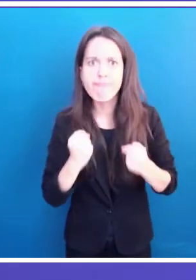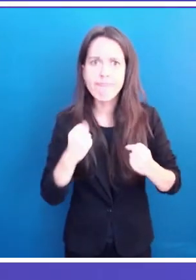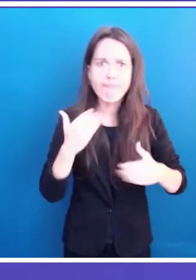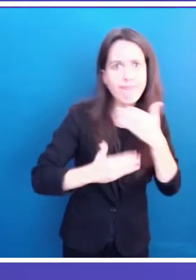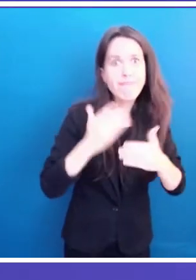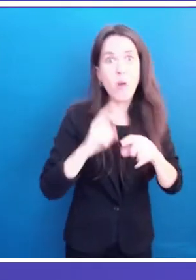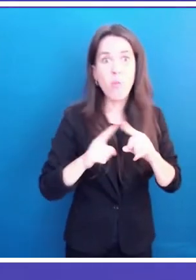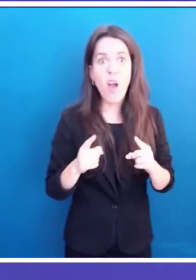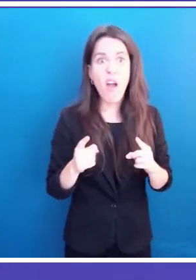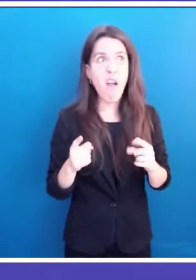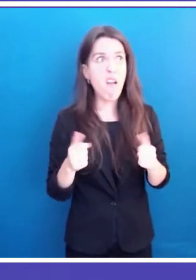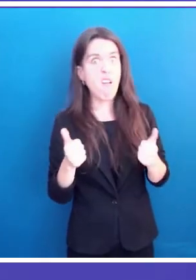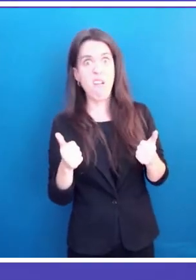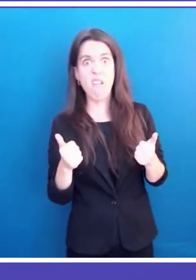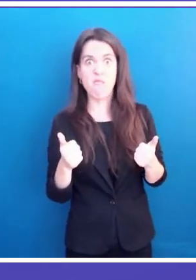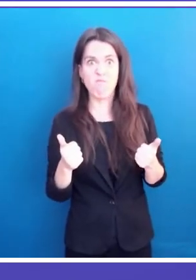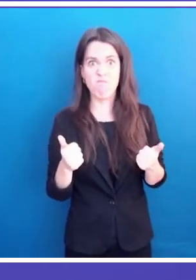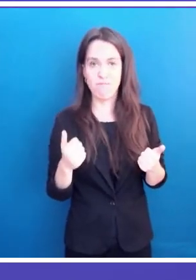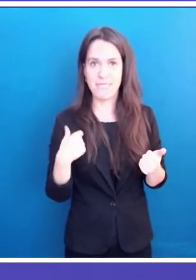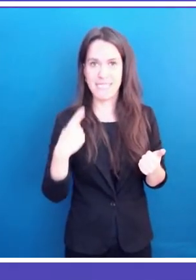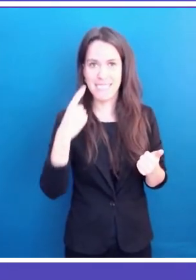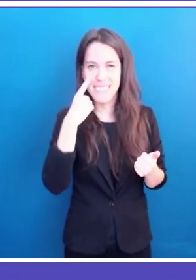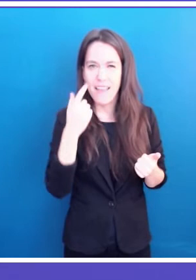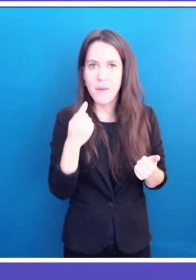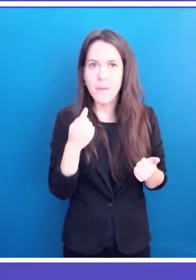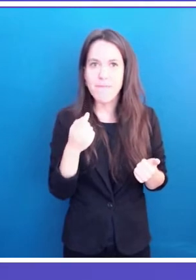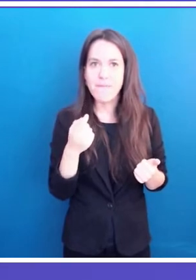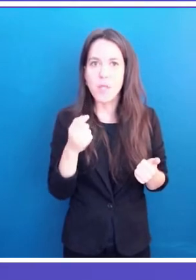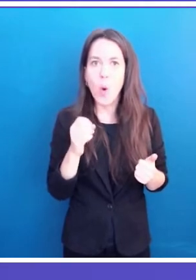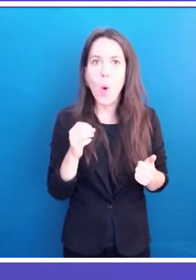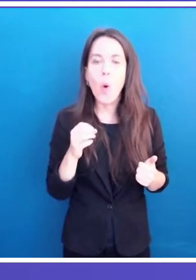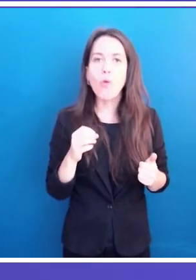كاملة وغير كافية نظرا للاستجابة لضحايا العنف.